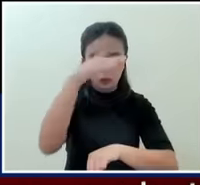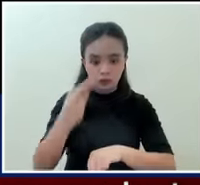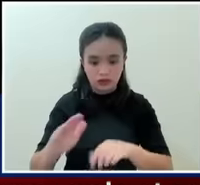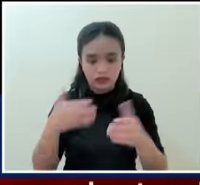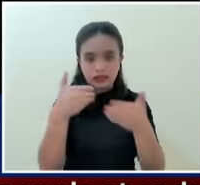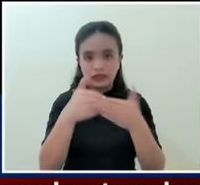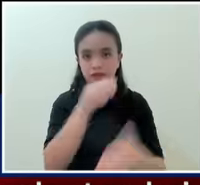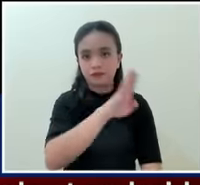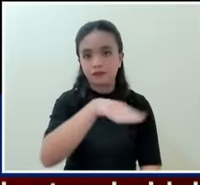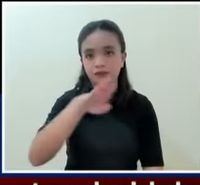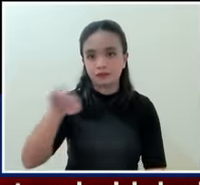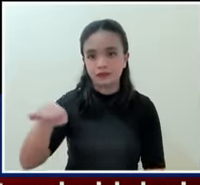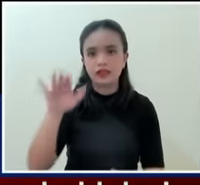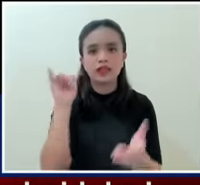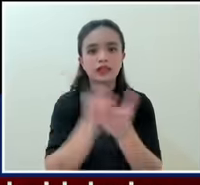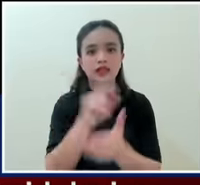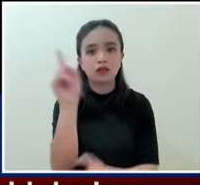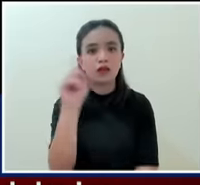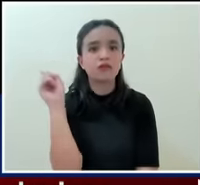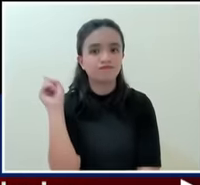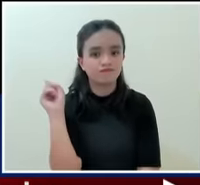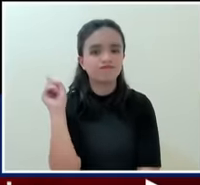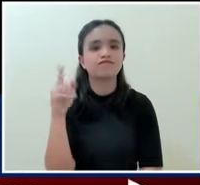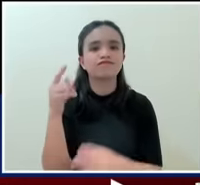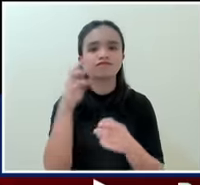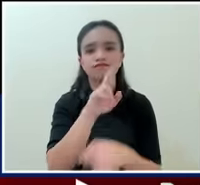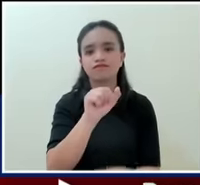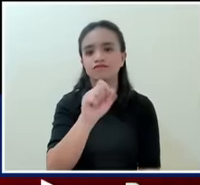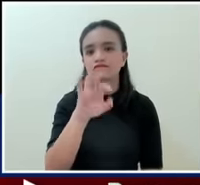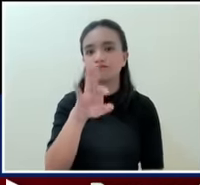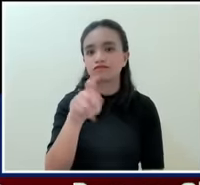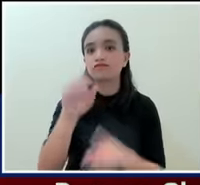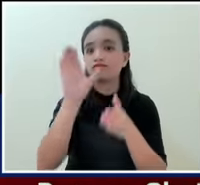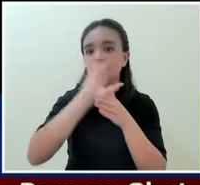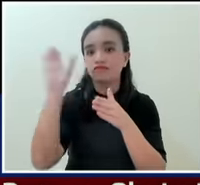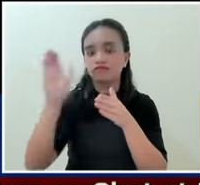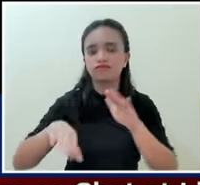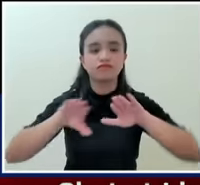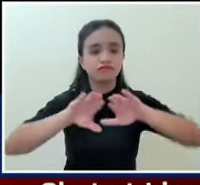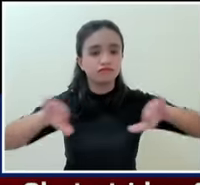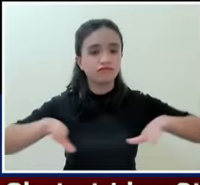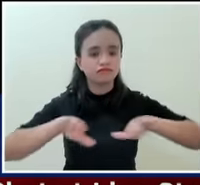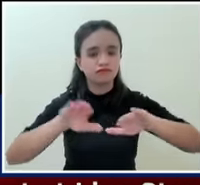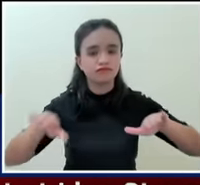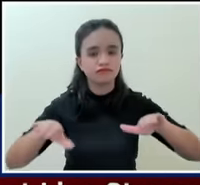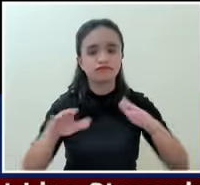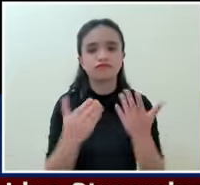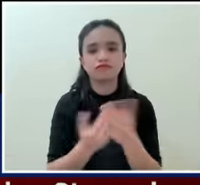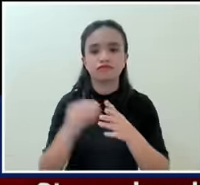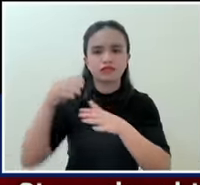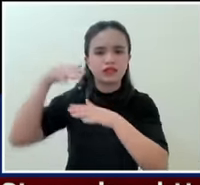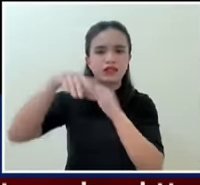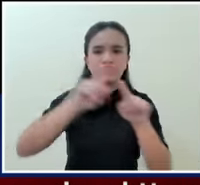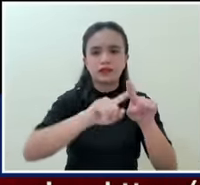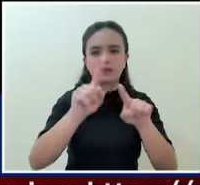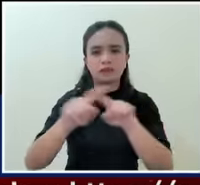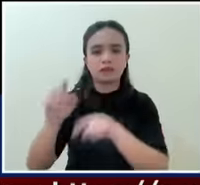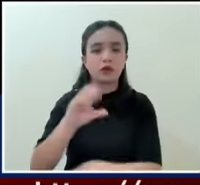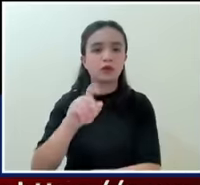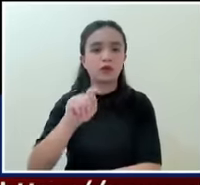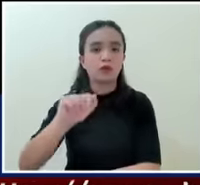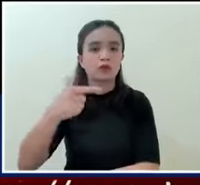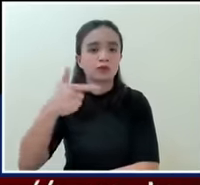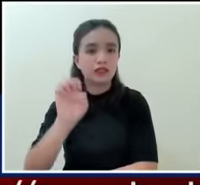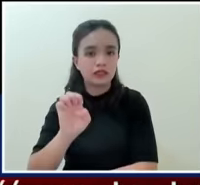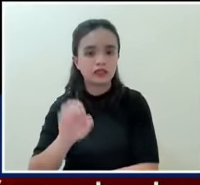Bohol. Ito ang Captain Speak Resort na kompleto sa swimming pool, water slides at mga cottage.